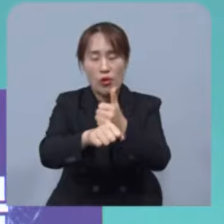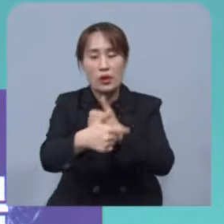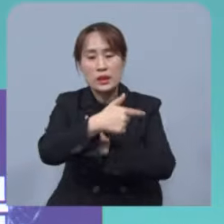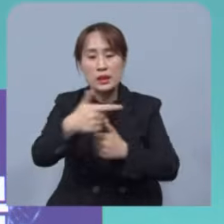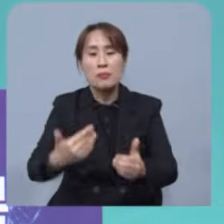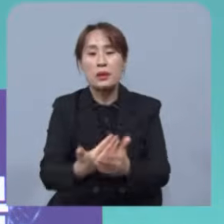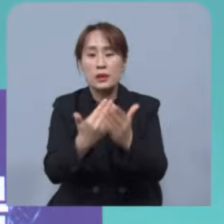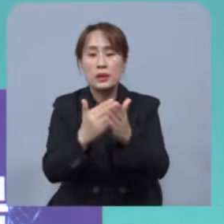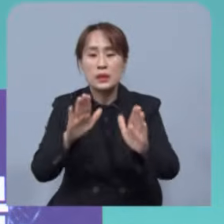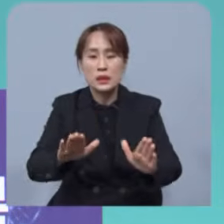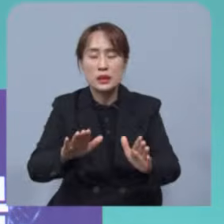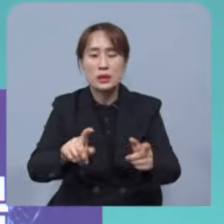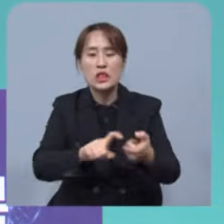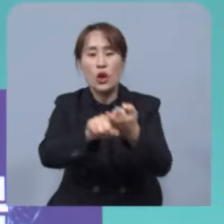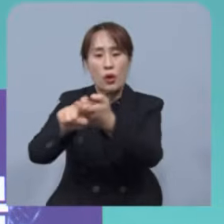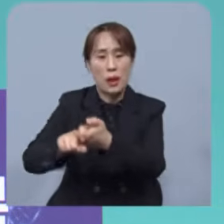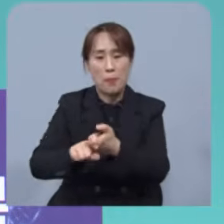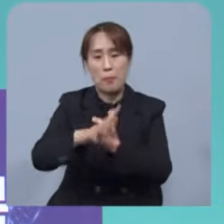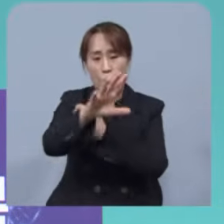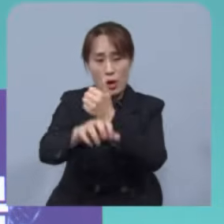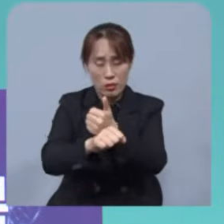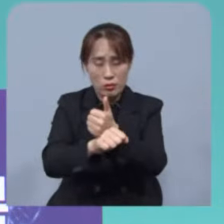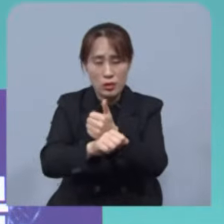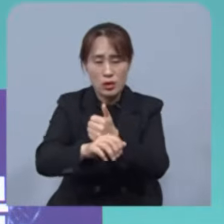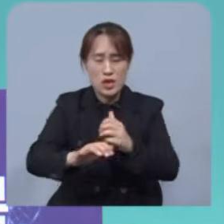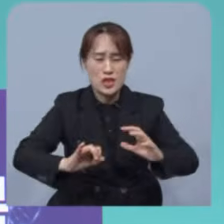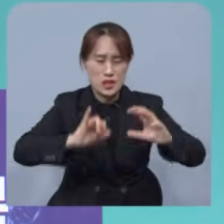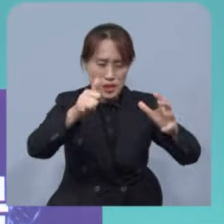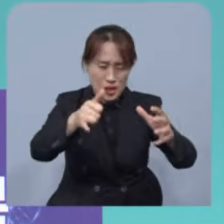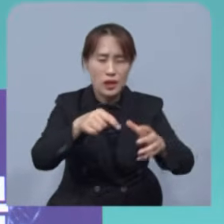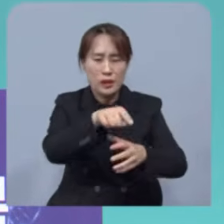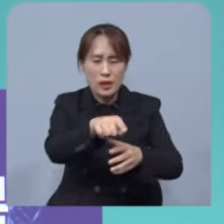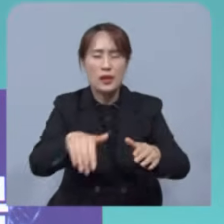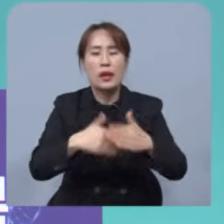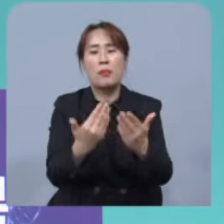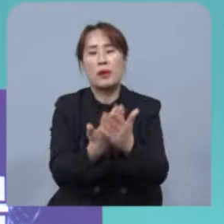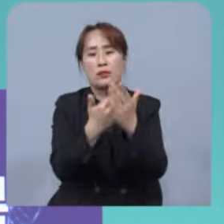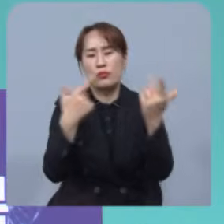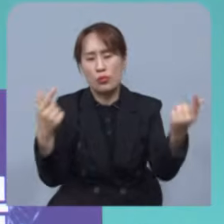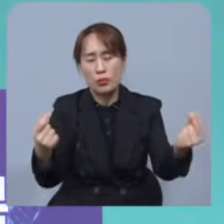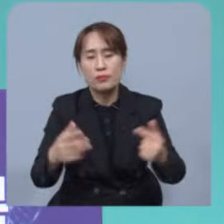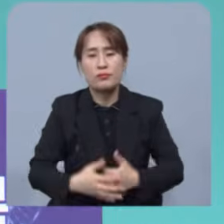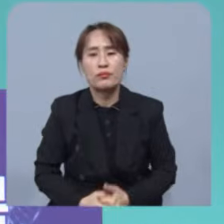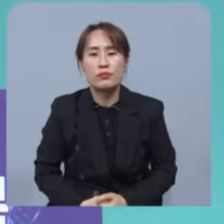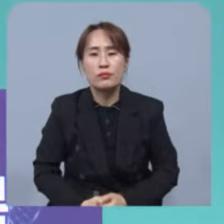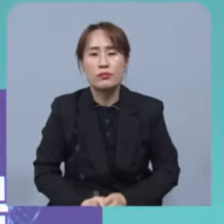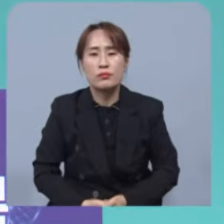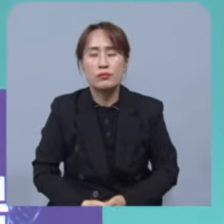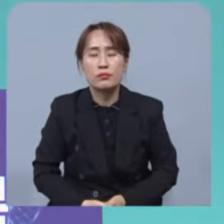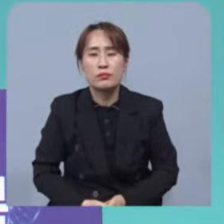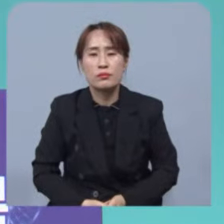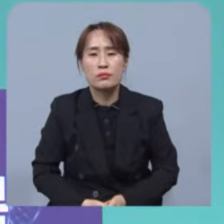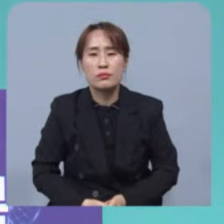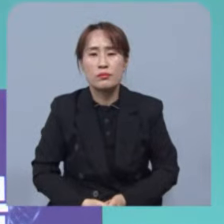광역화가 이제 시대적 추세가 됐습니다. 전 세계적으로 소위 초광역화가 이루어지고 있죠.